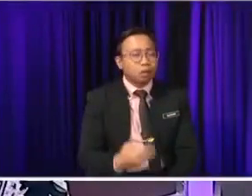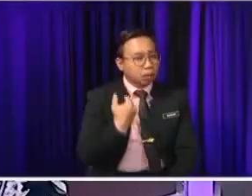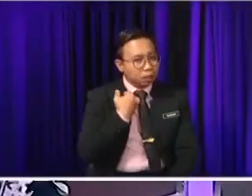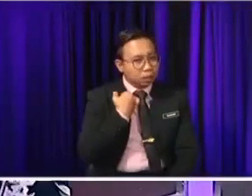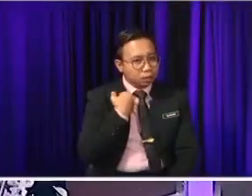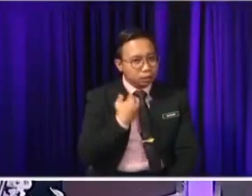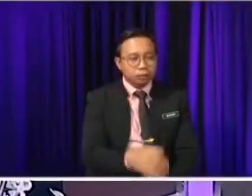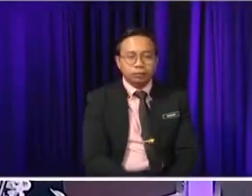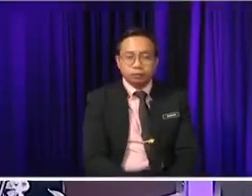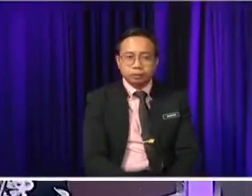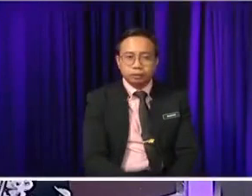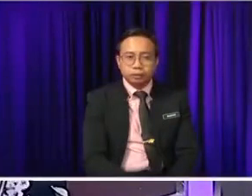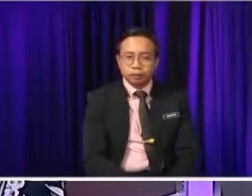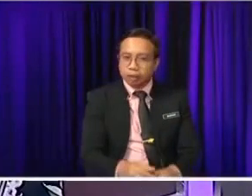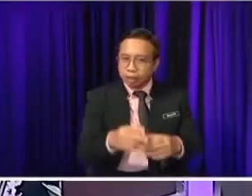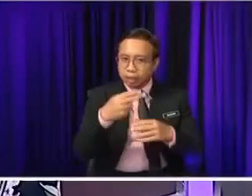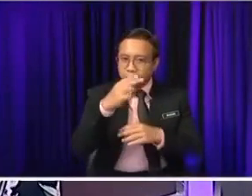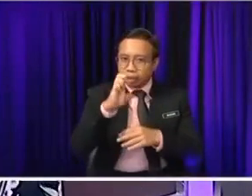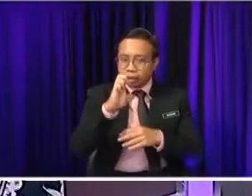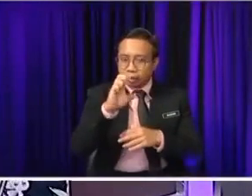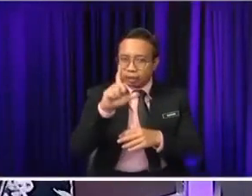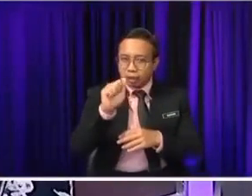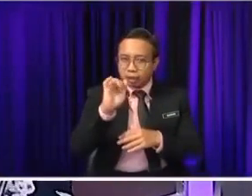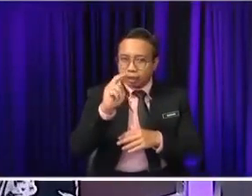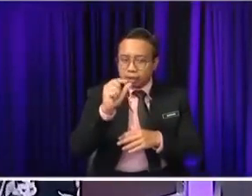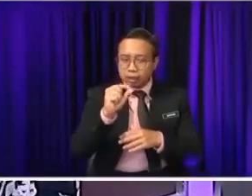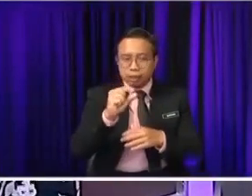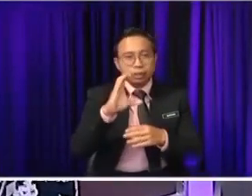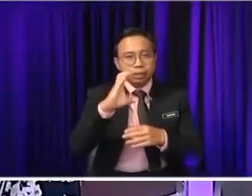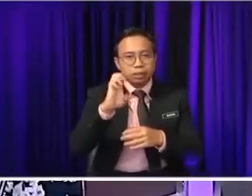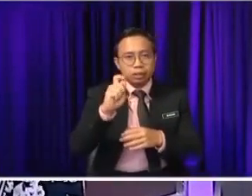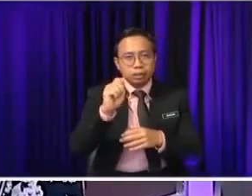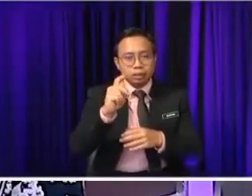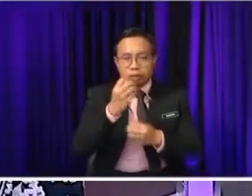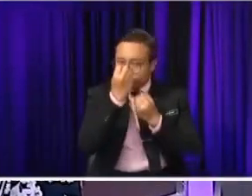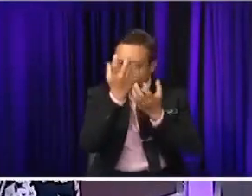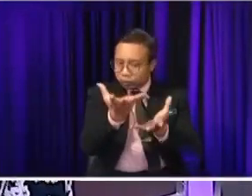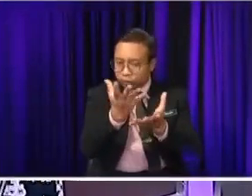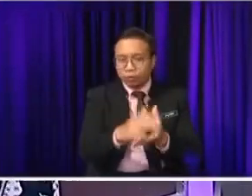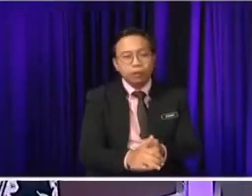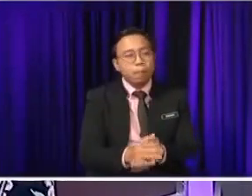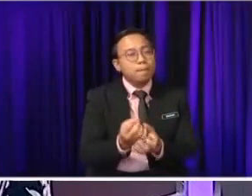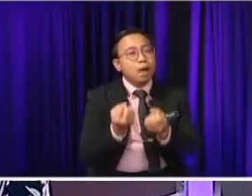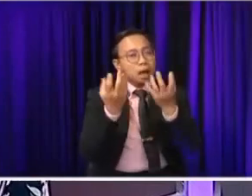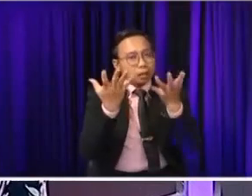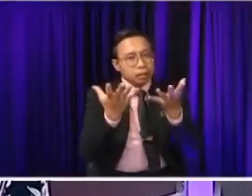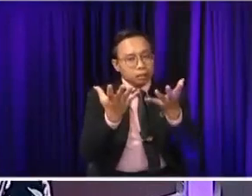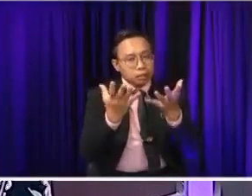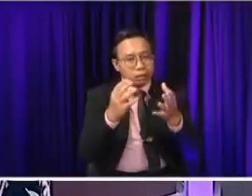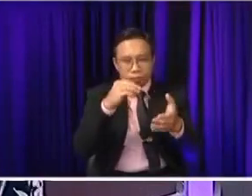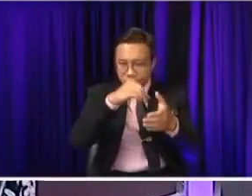risalah nih yaitu helaian yang bercetak informasi Oke risalah nih dia lebih banyak informasi yang